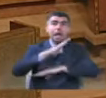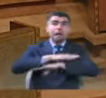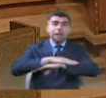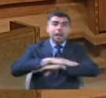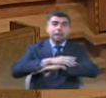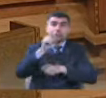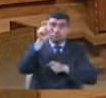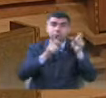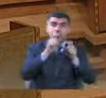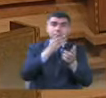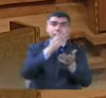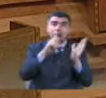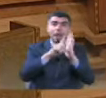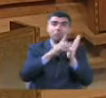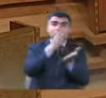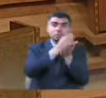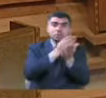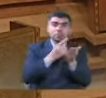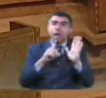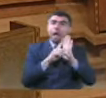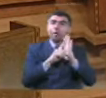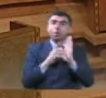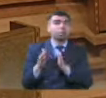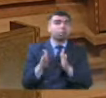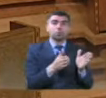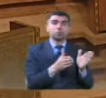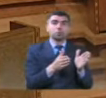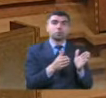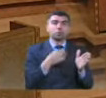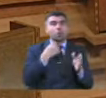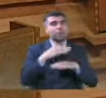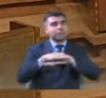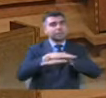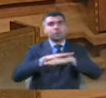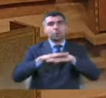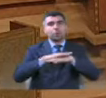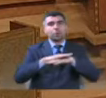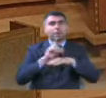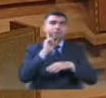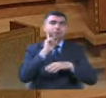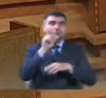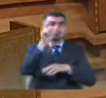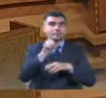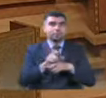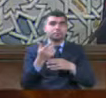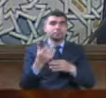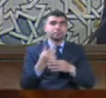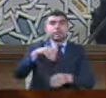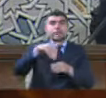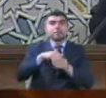محترمة؟ إلا في إطار القانون. لأن اسمحي لي يا السيدة النائبة المحترمة، إلا كان شكرا سيد